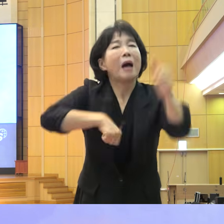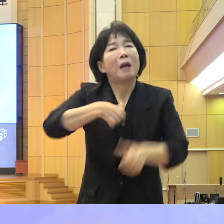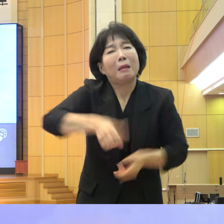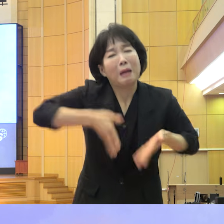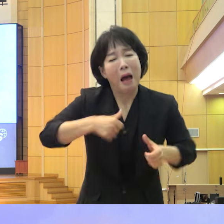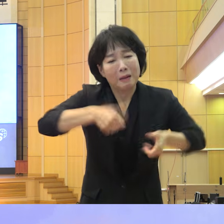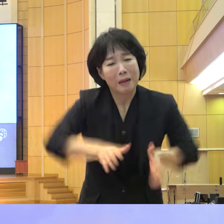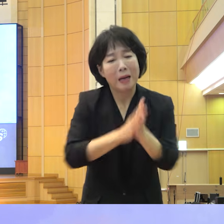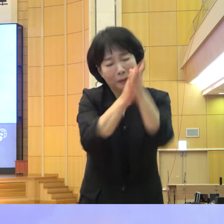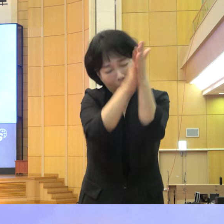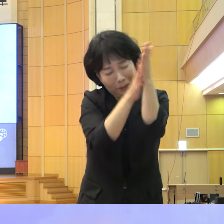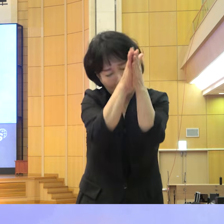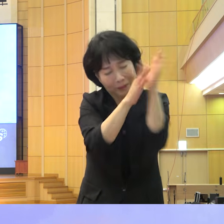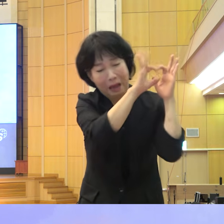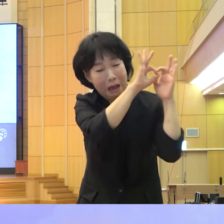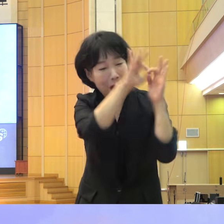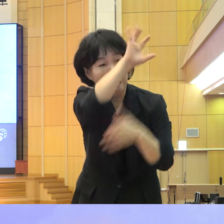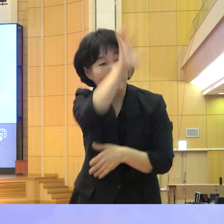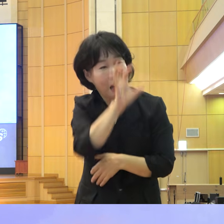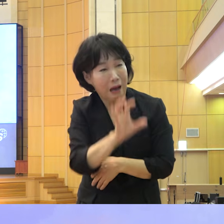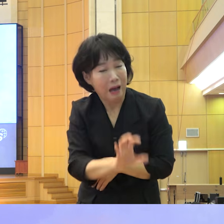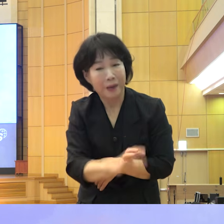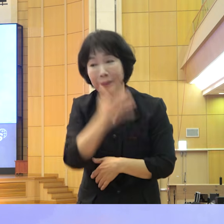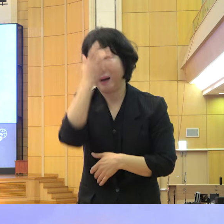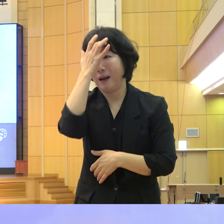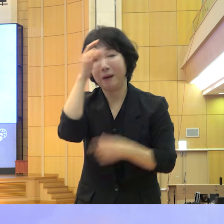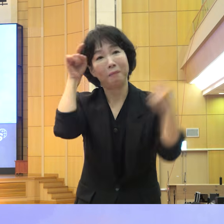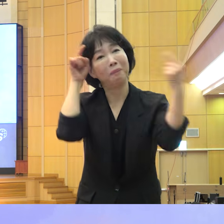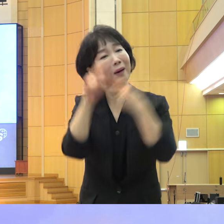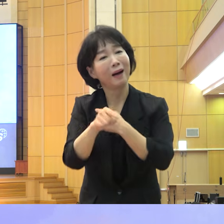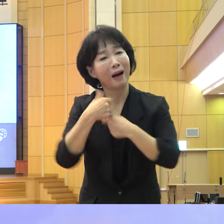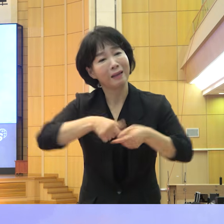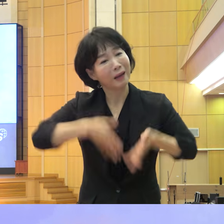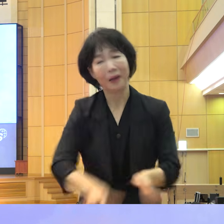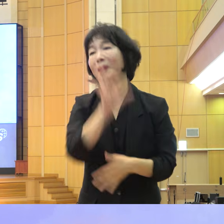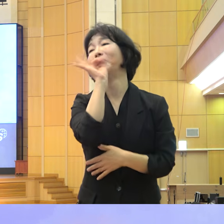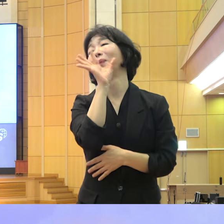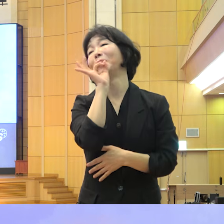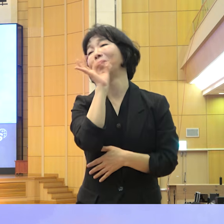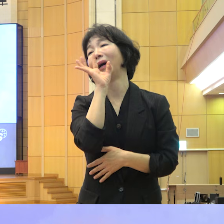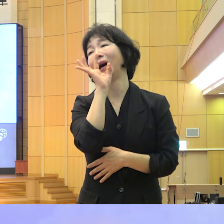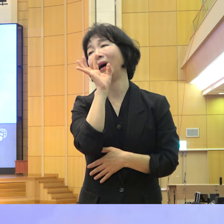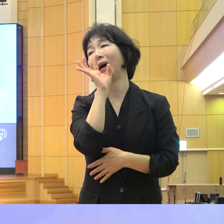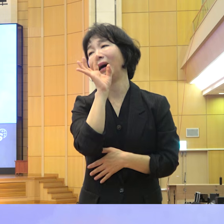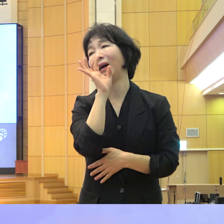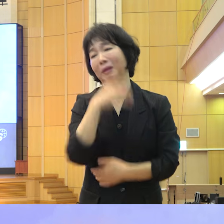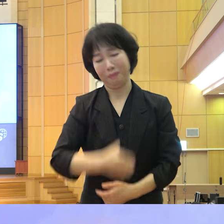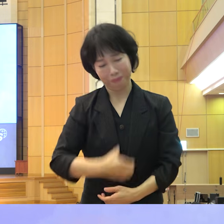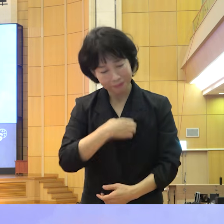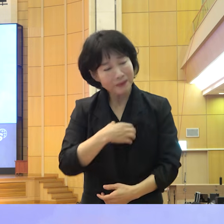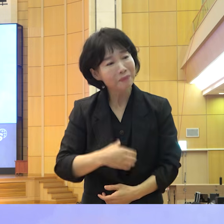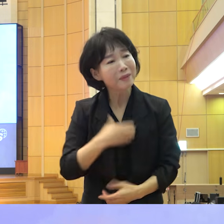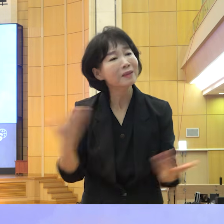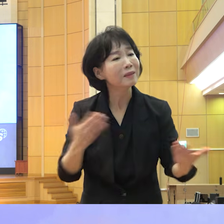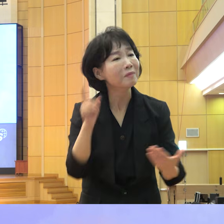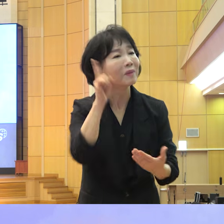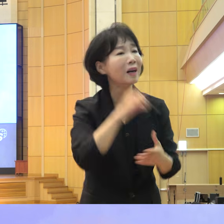달라달라고 남이하고 답을 이 짓만 했단 말이지만. 응?